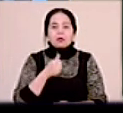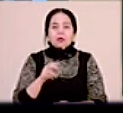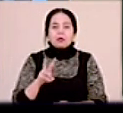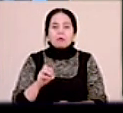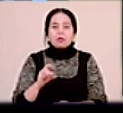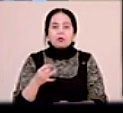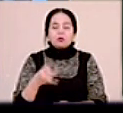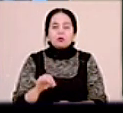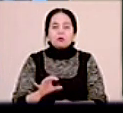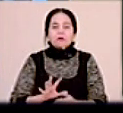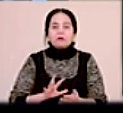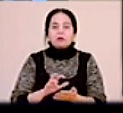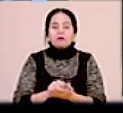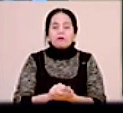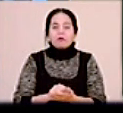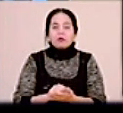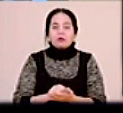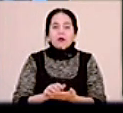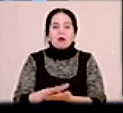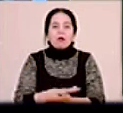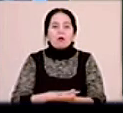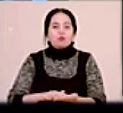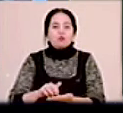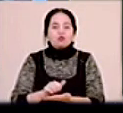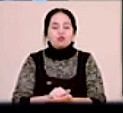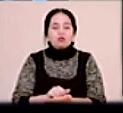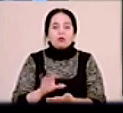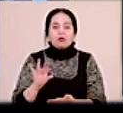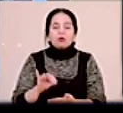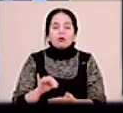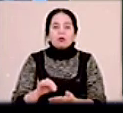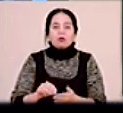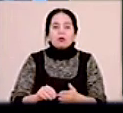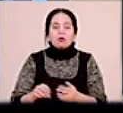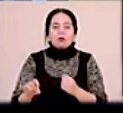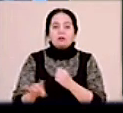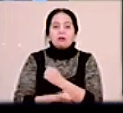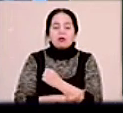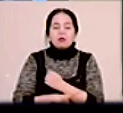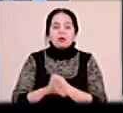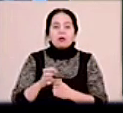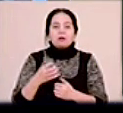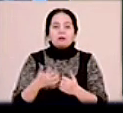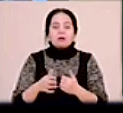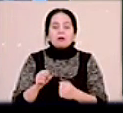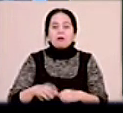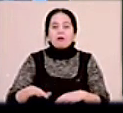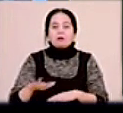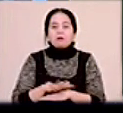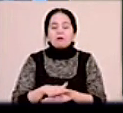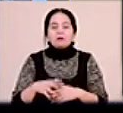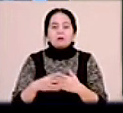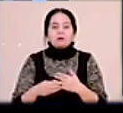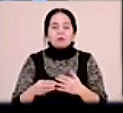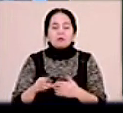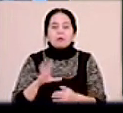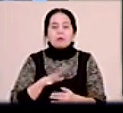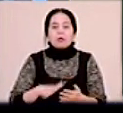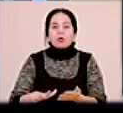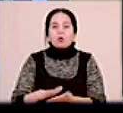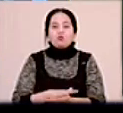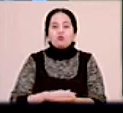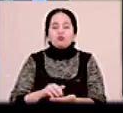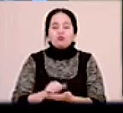Греко-македонское завоевание опустошило и разорило среднеазиатские земли. Было